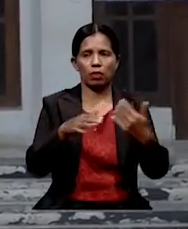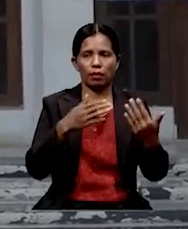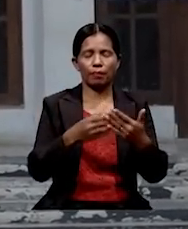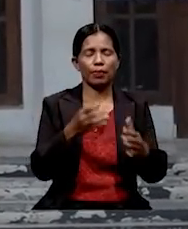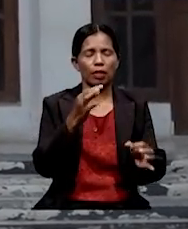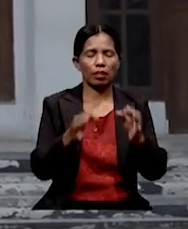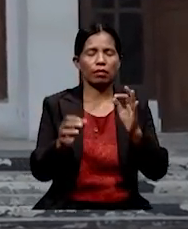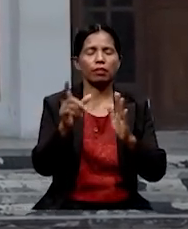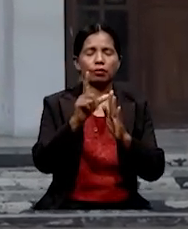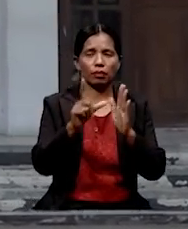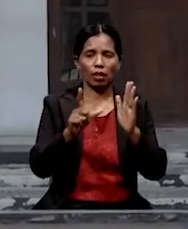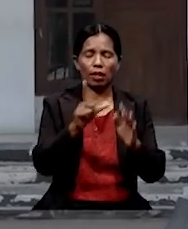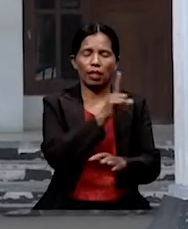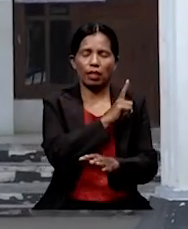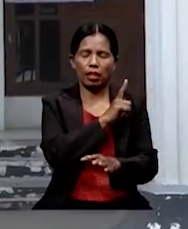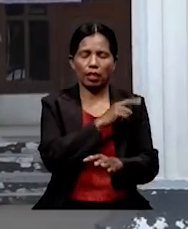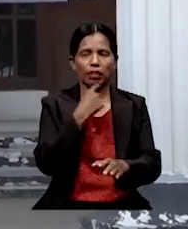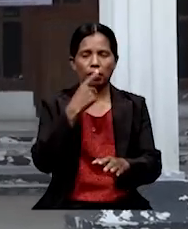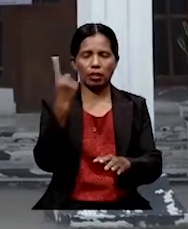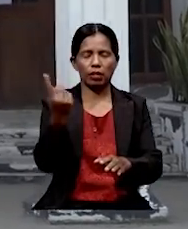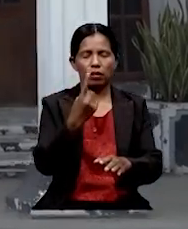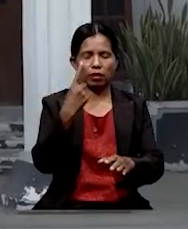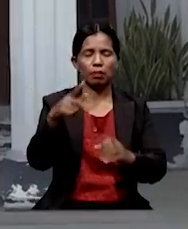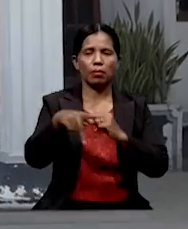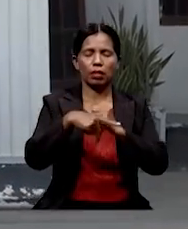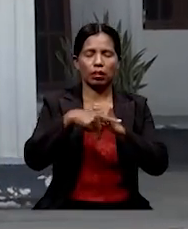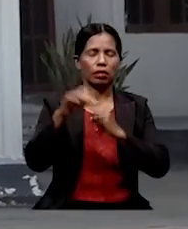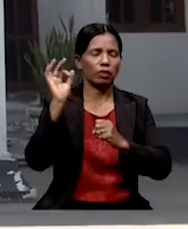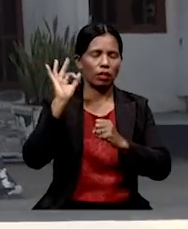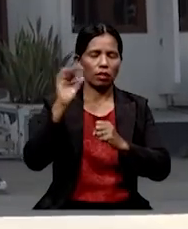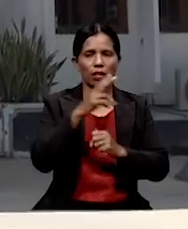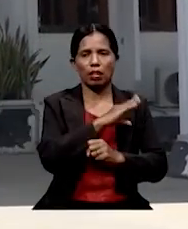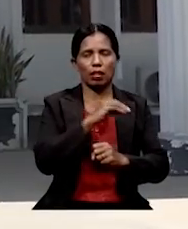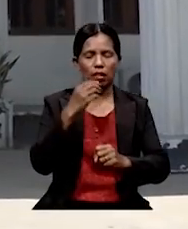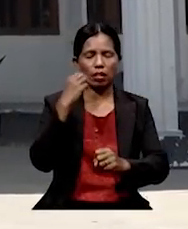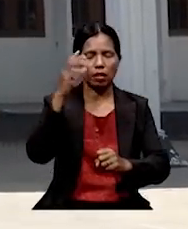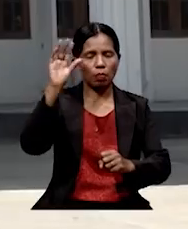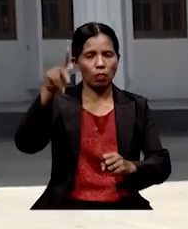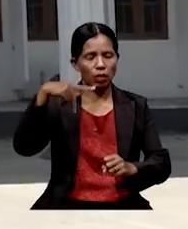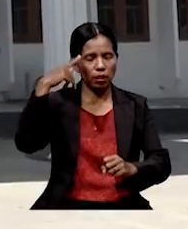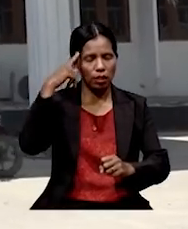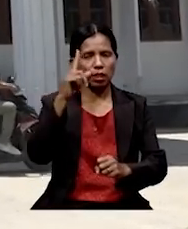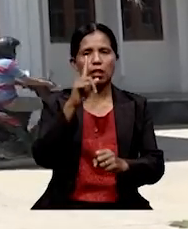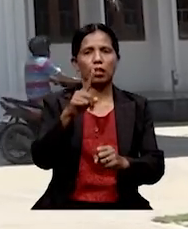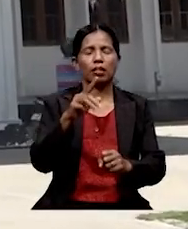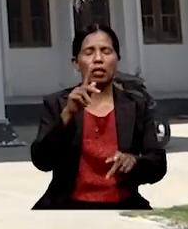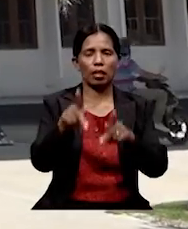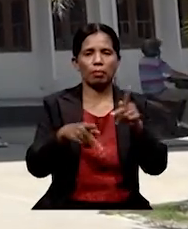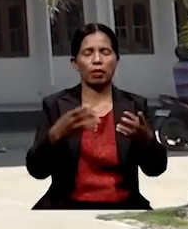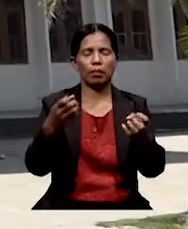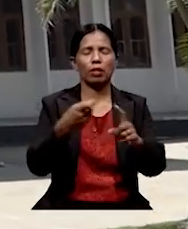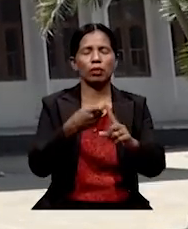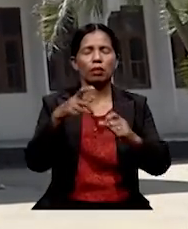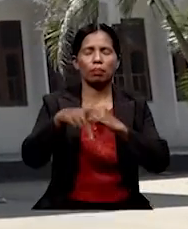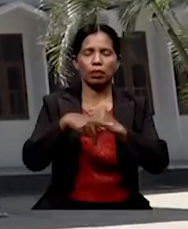Timur candidato independente mai bem considera na fatin fretelin hanesan filosofia política ida nune militante barak husi partido